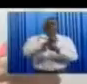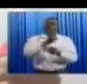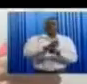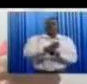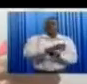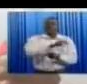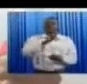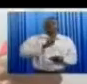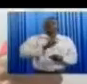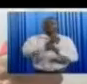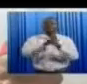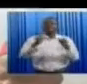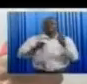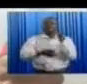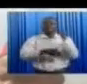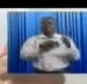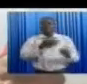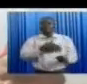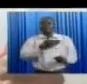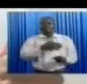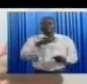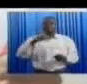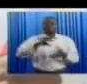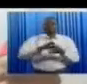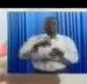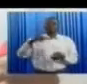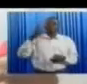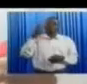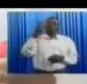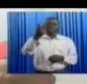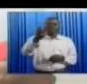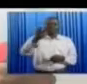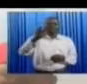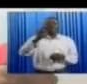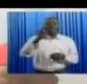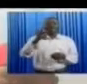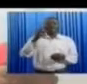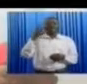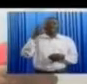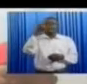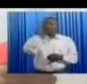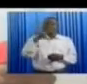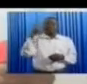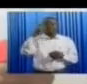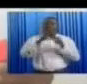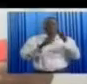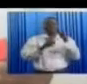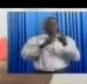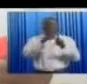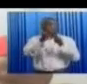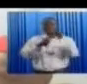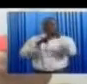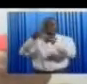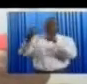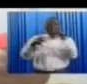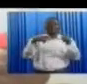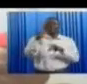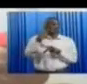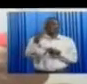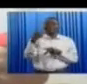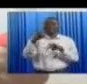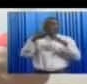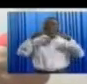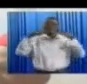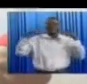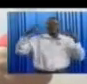très content de voir le visage des villageoises, sont éclatantes et souriantes.